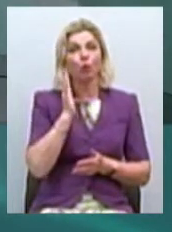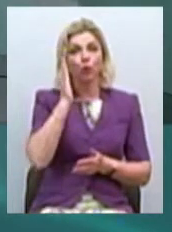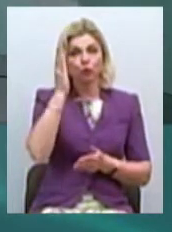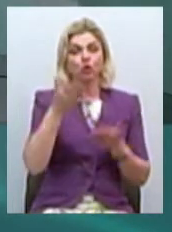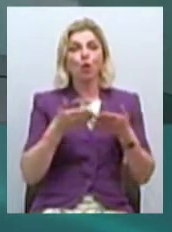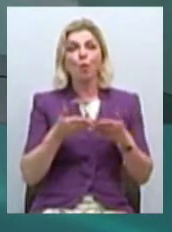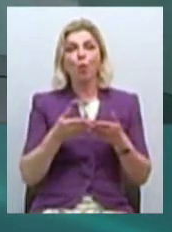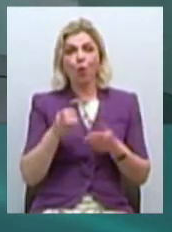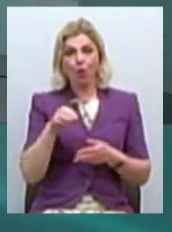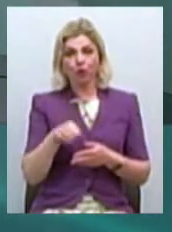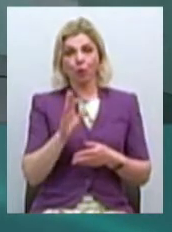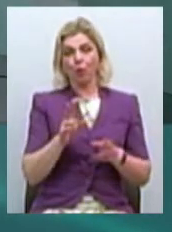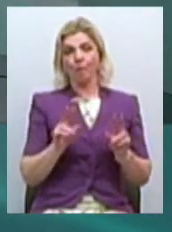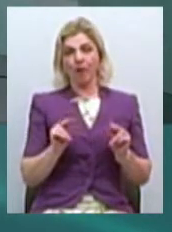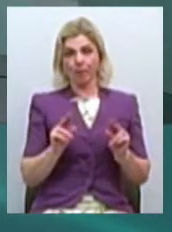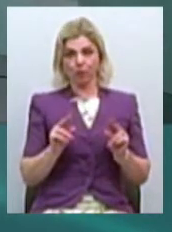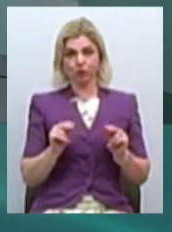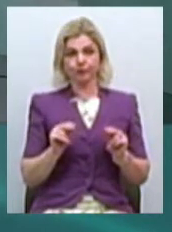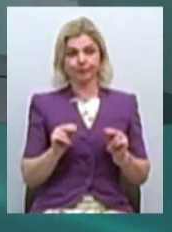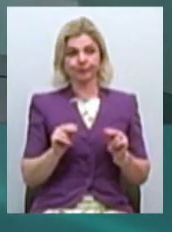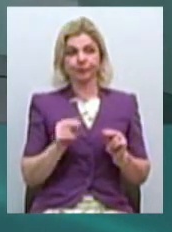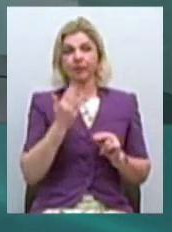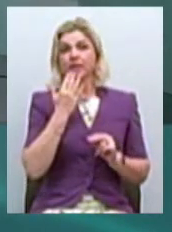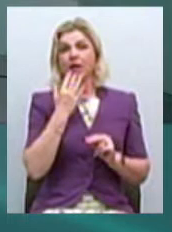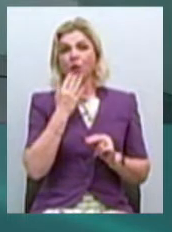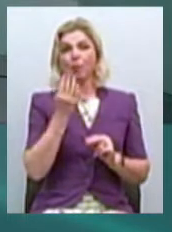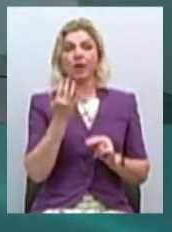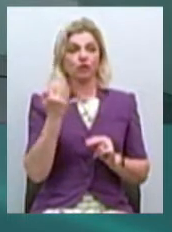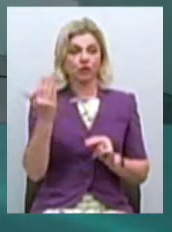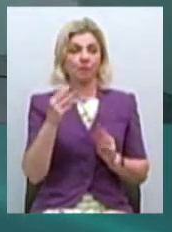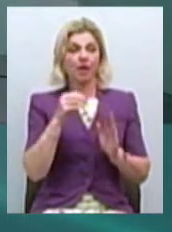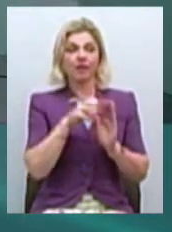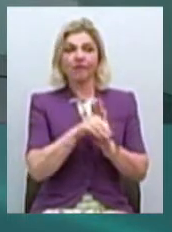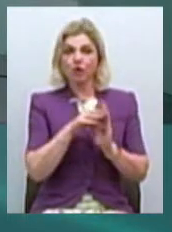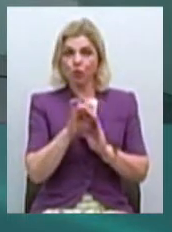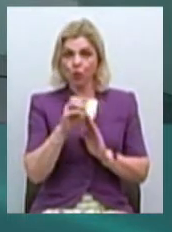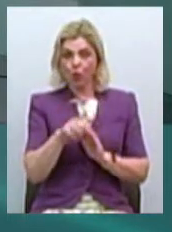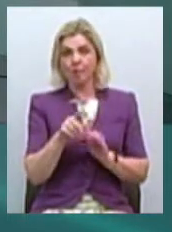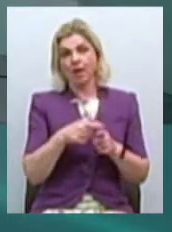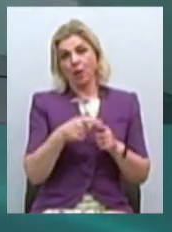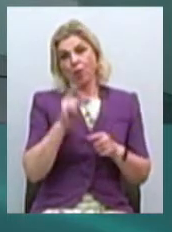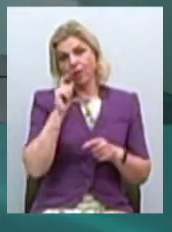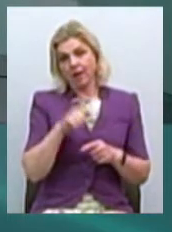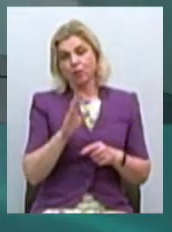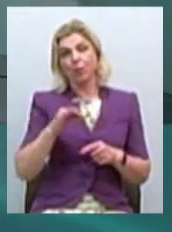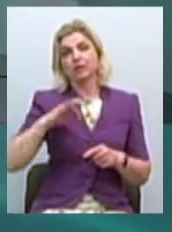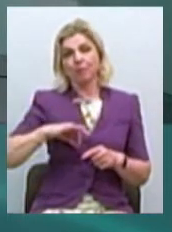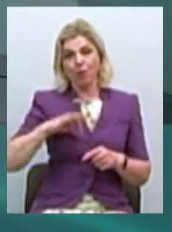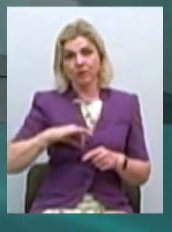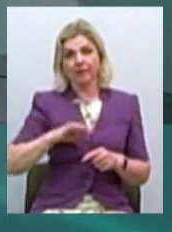порт будет благополучно каким-то зарубежным инвесторам или, может, даже и украинским использоваться, из него